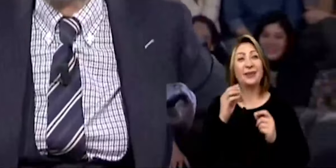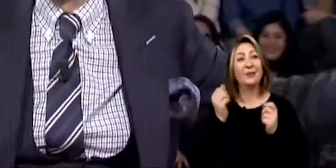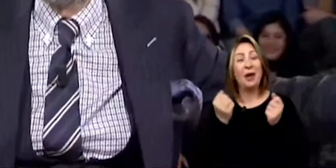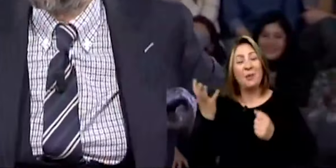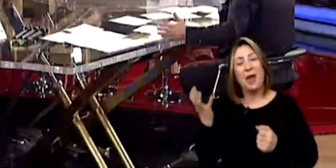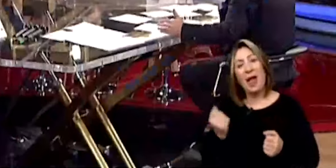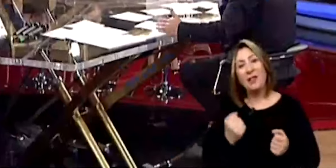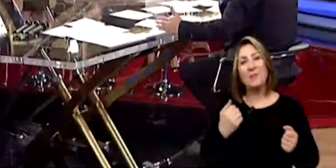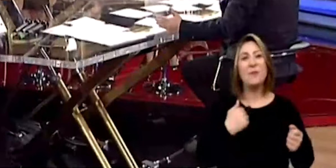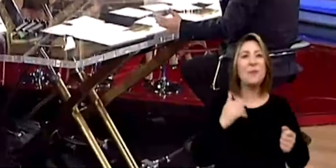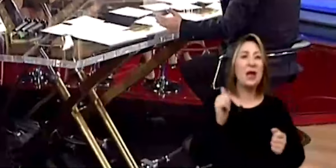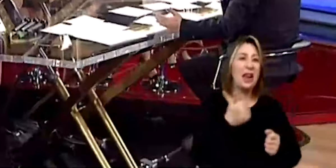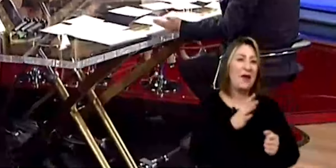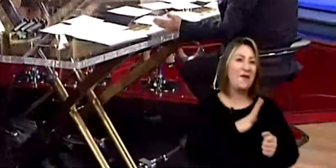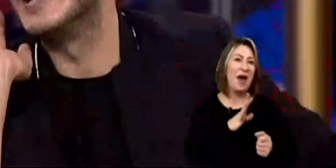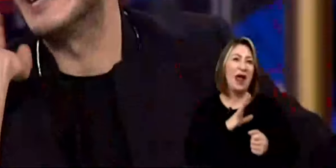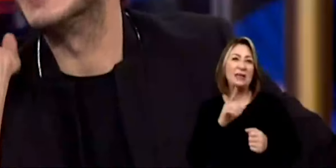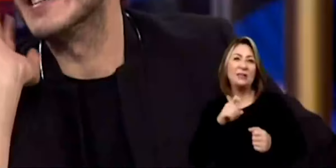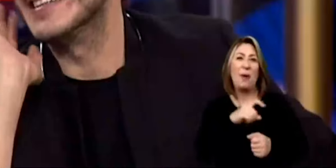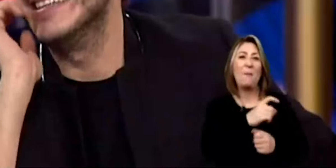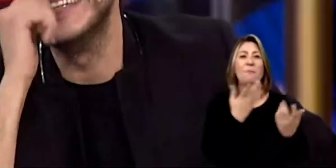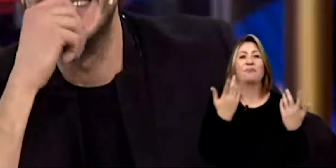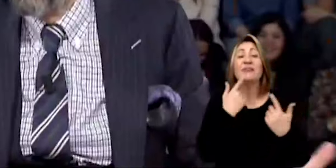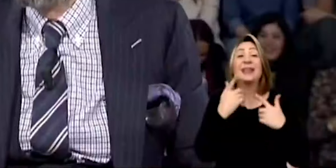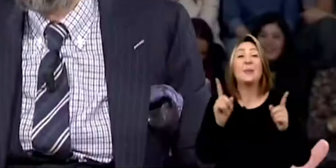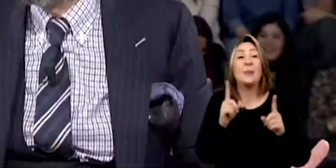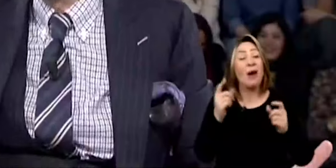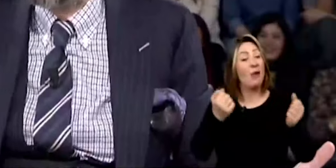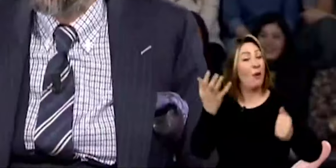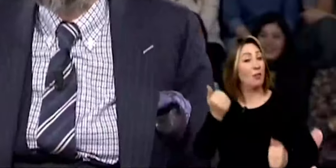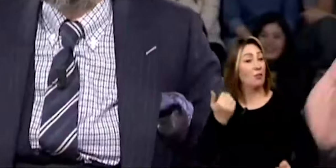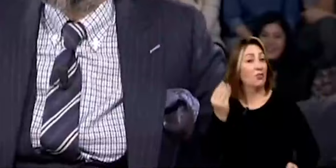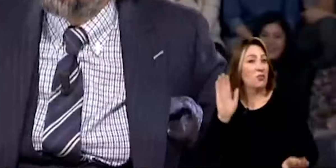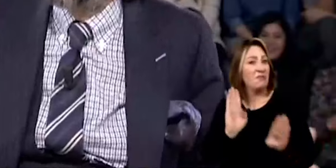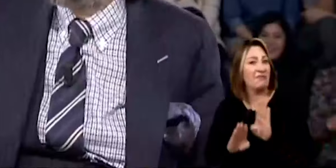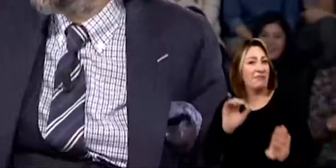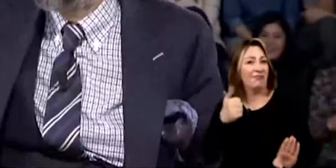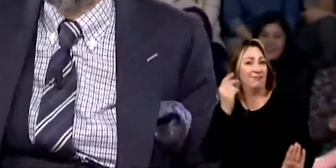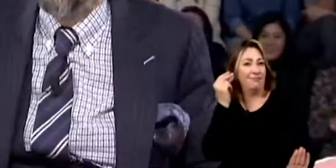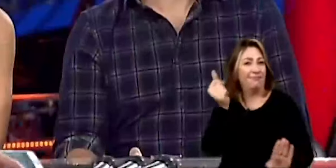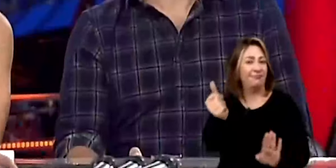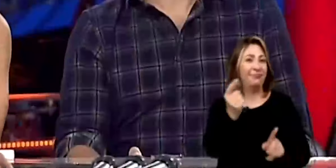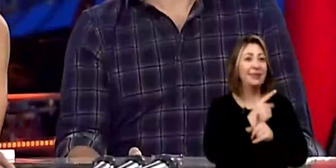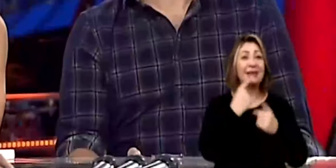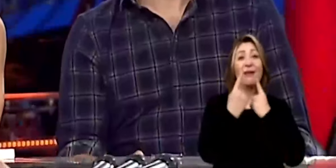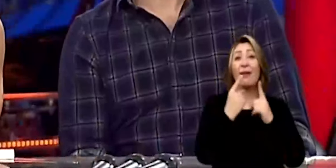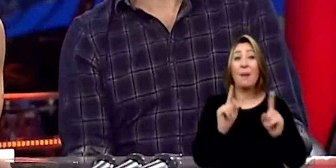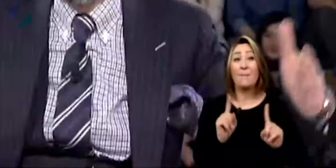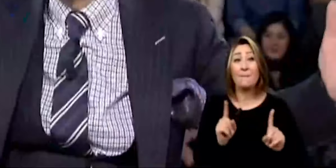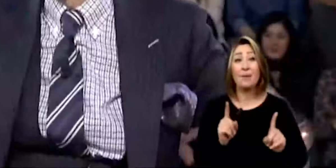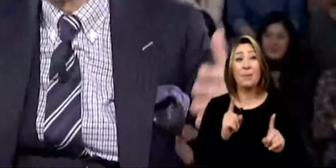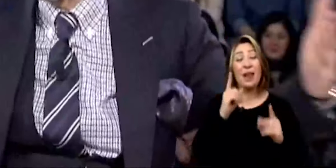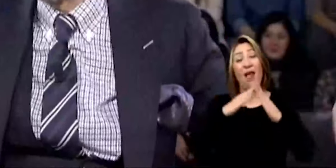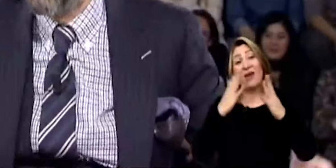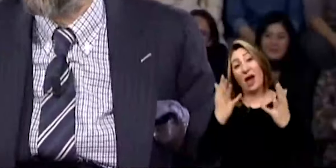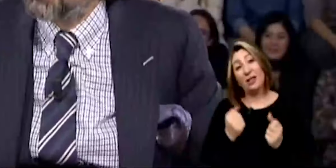araba aldım. Kalitede J'dir. Yani hani değil mi? Bir araba aldım kaç basıyor? İşte şu kadar bak beygir falan filan gibilerden değil mi? Mesela